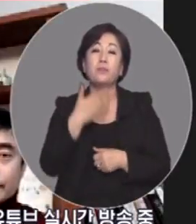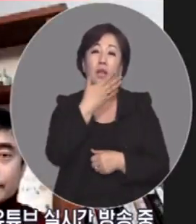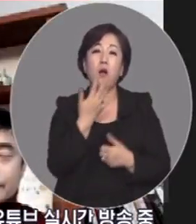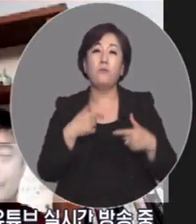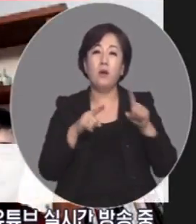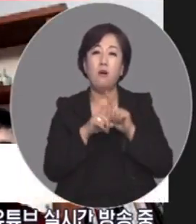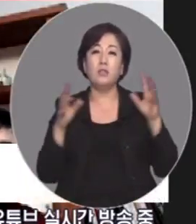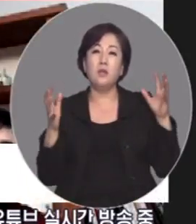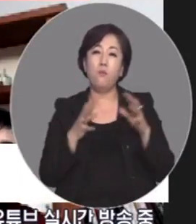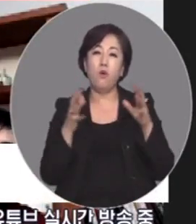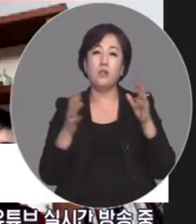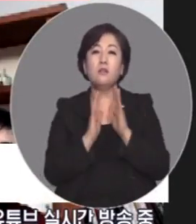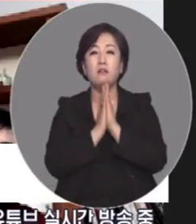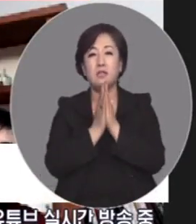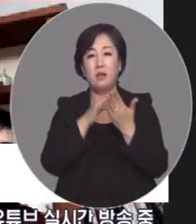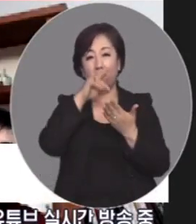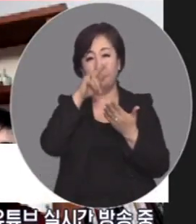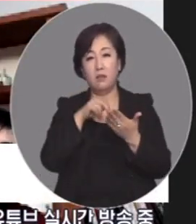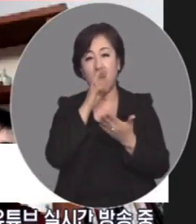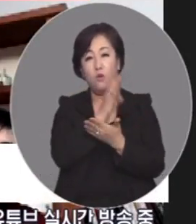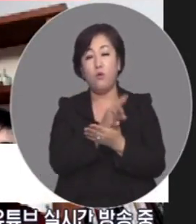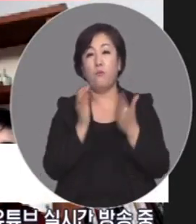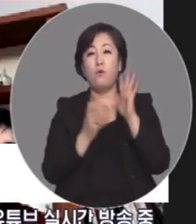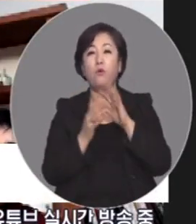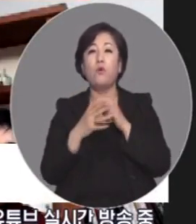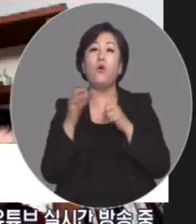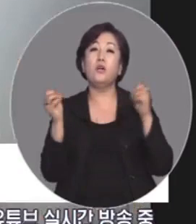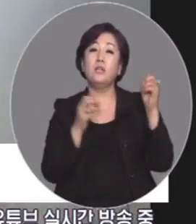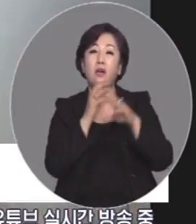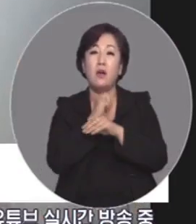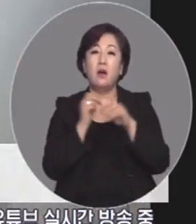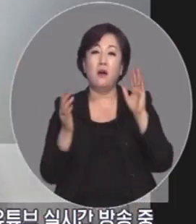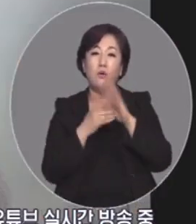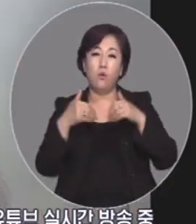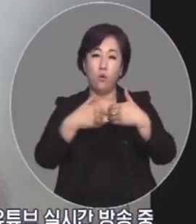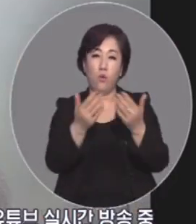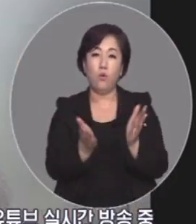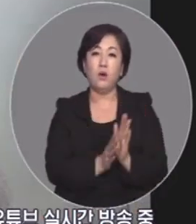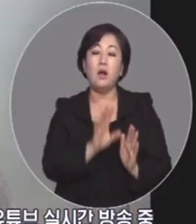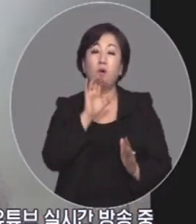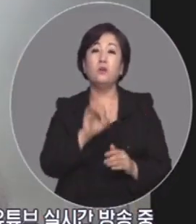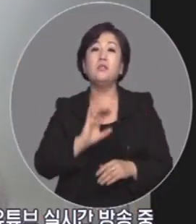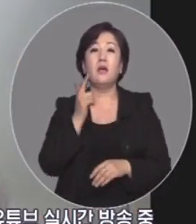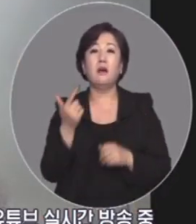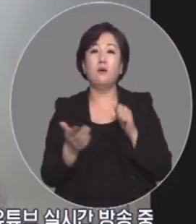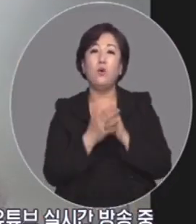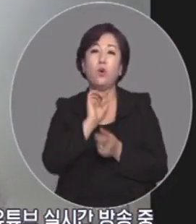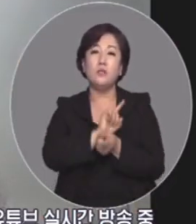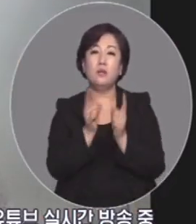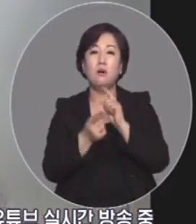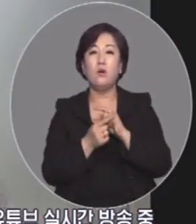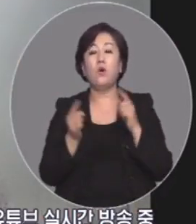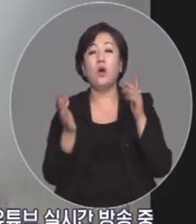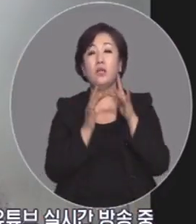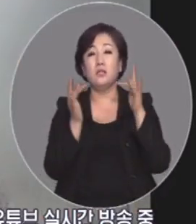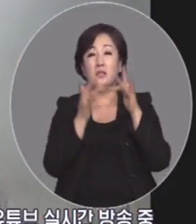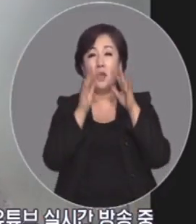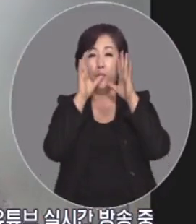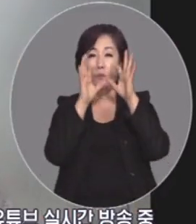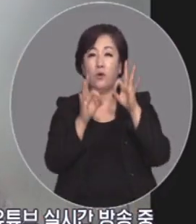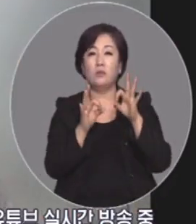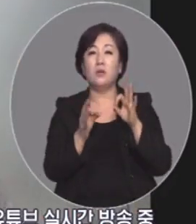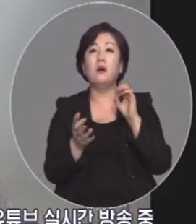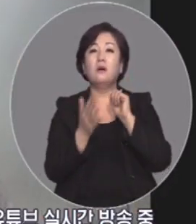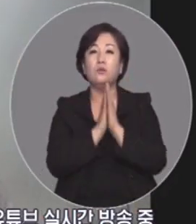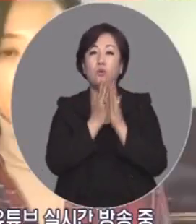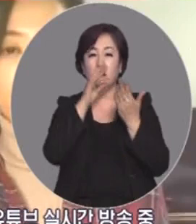9명이 한데 모여 책을 주제로 이야기를 나눕니다. 한 공간에 모이지 않고 각자 모니터 앞에서 대화하는 비대면